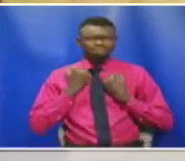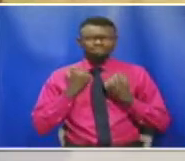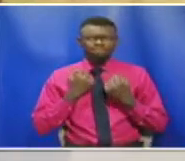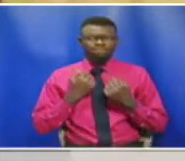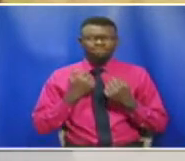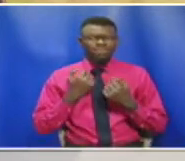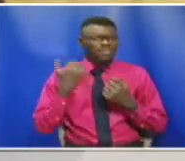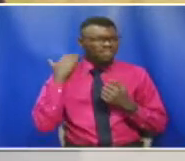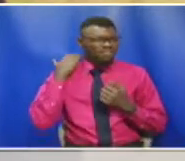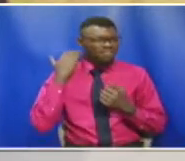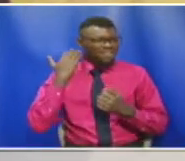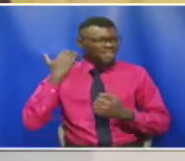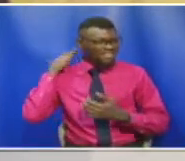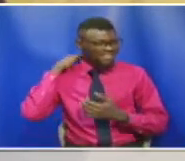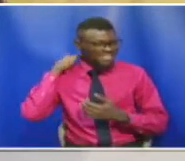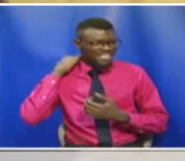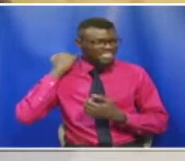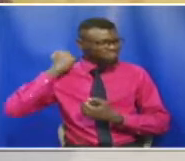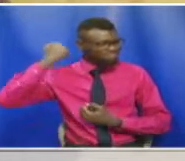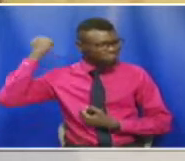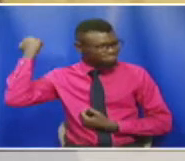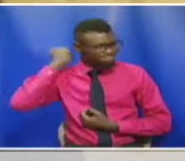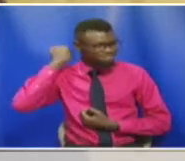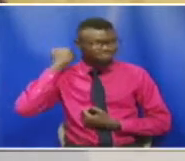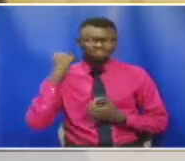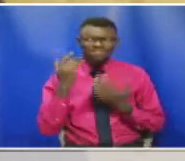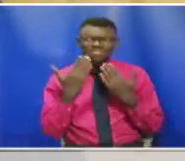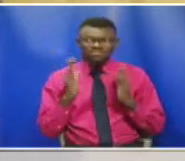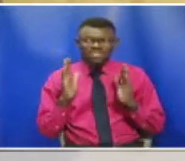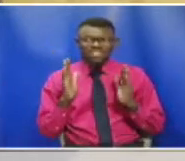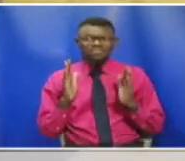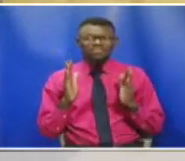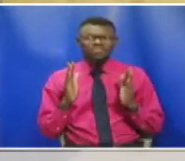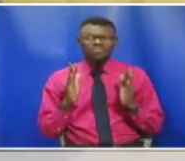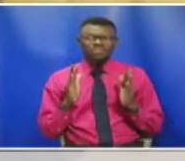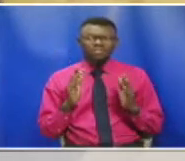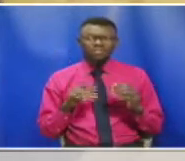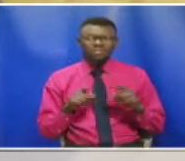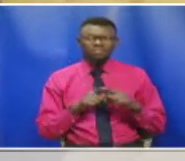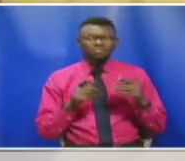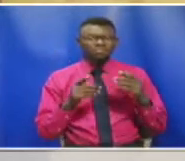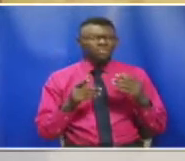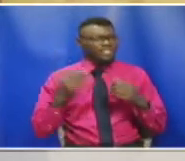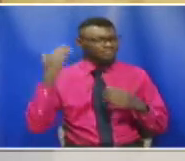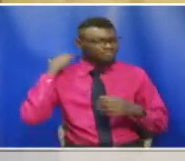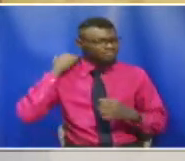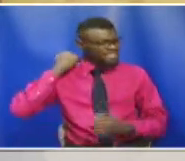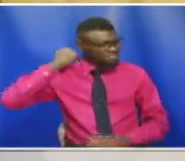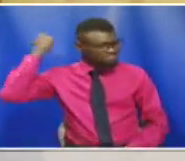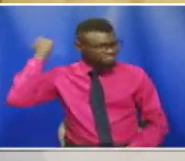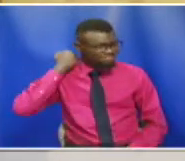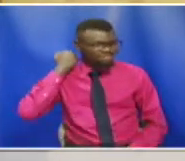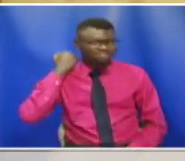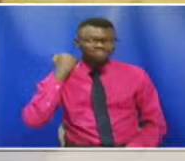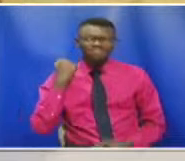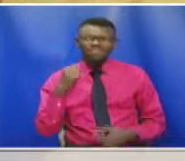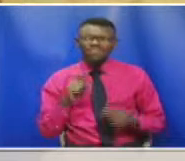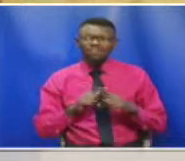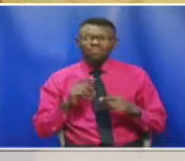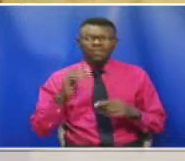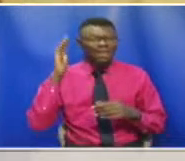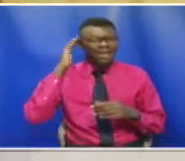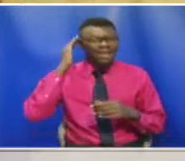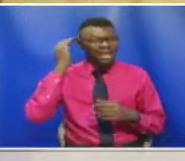akaanzia kwa kangu sura mkongo. Kanikata mkongo kwanza, alafu akanikata tena ya